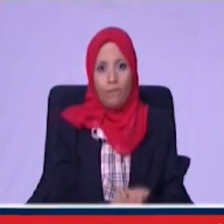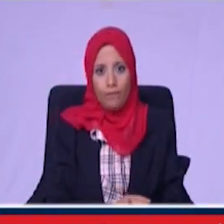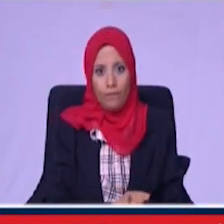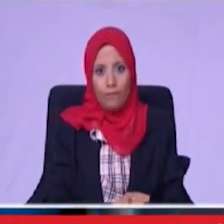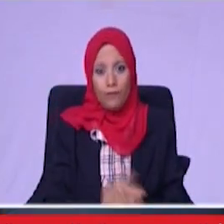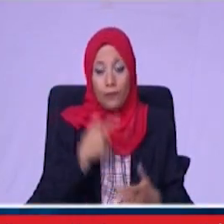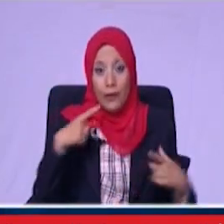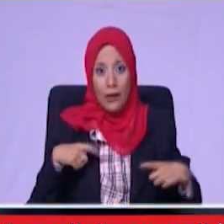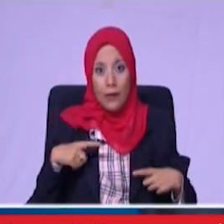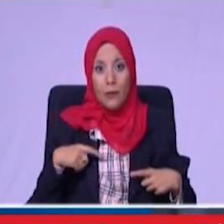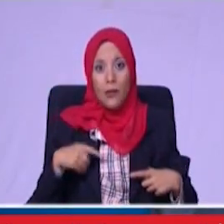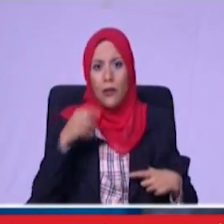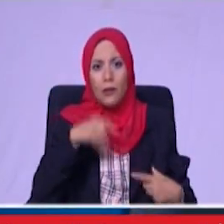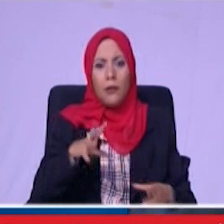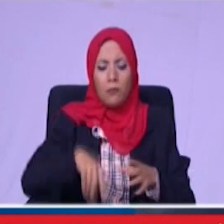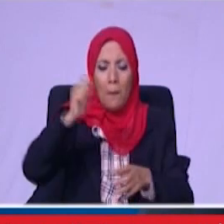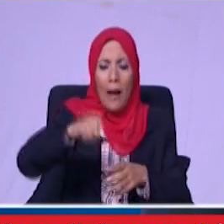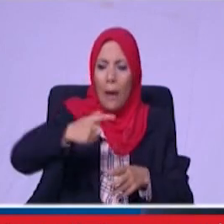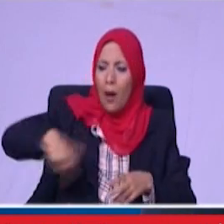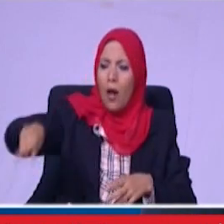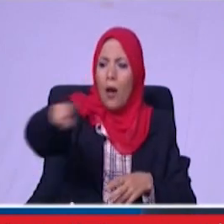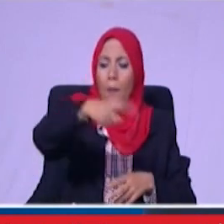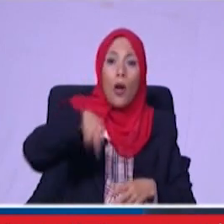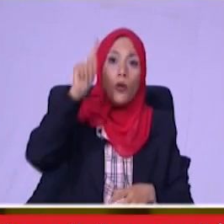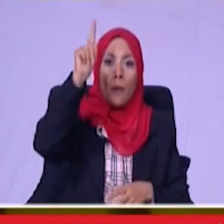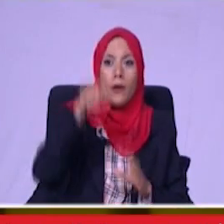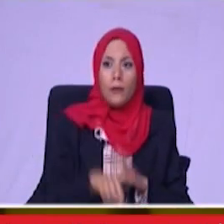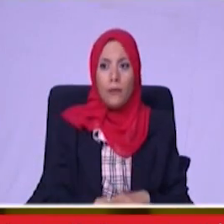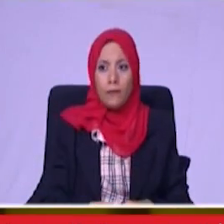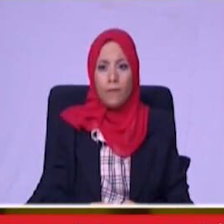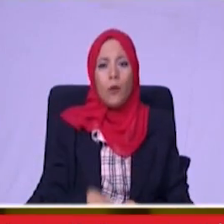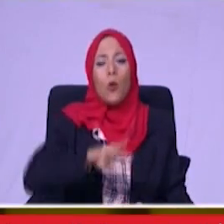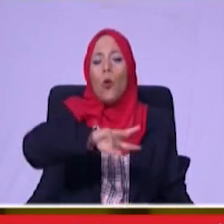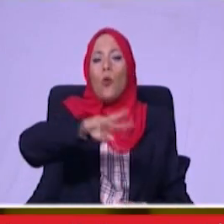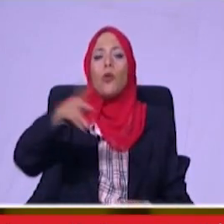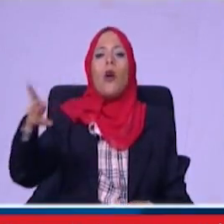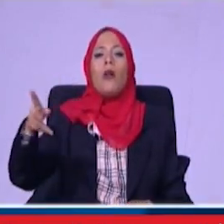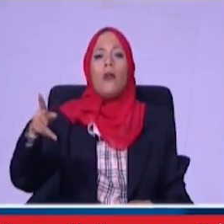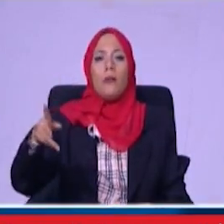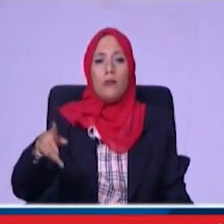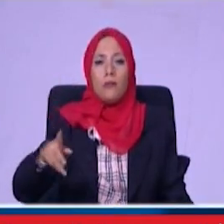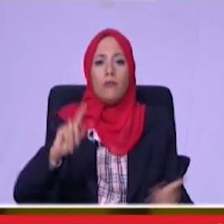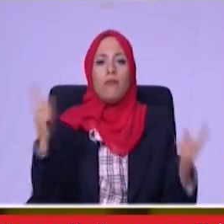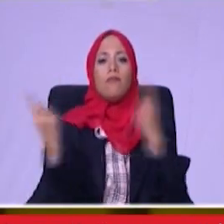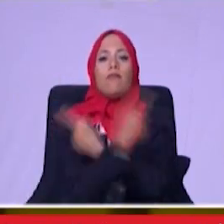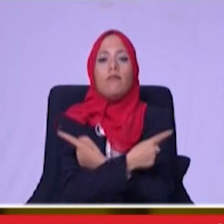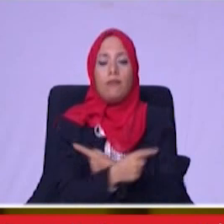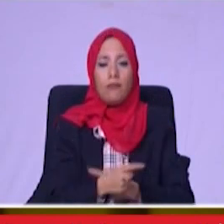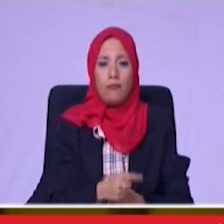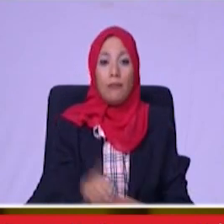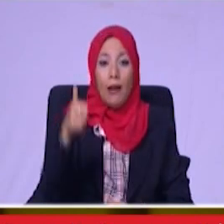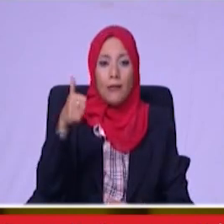العظمى وتنصب المحكمه الالهيه ويتغير الحال جدا تغير الحال بايه من نار الى جنه